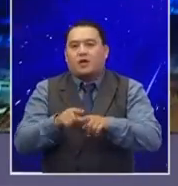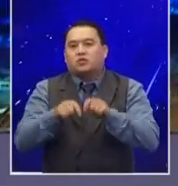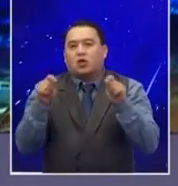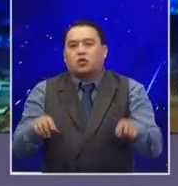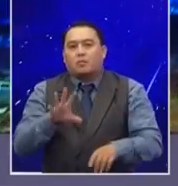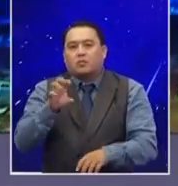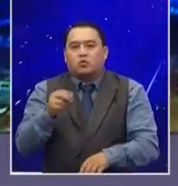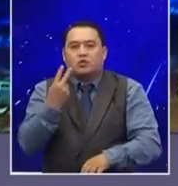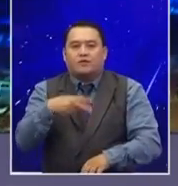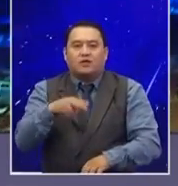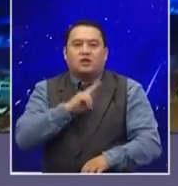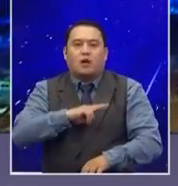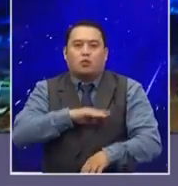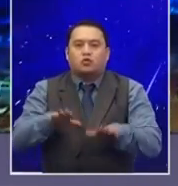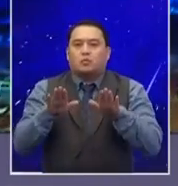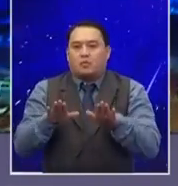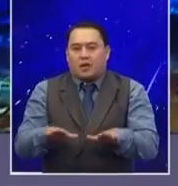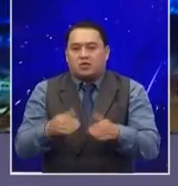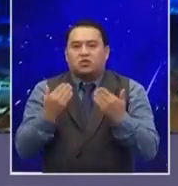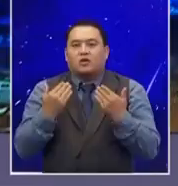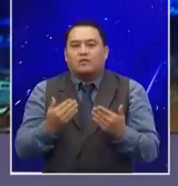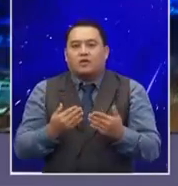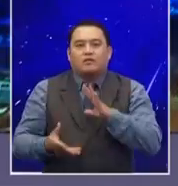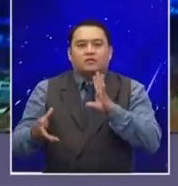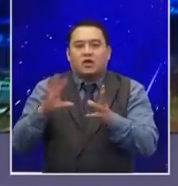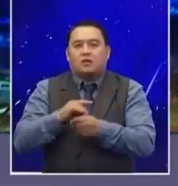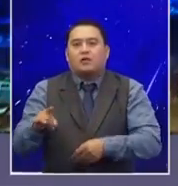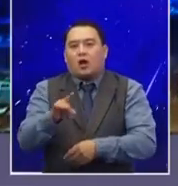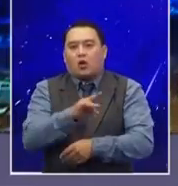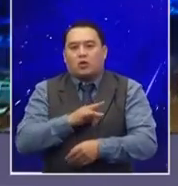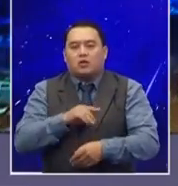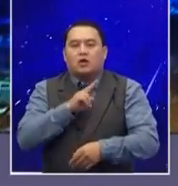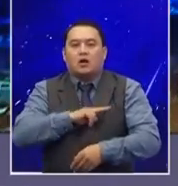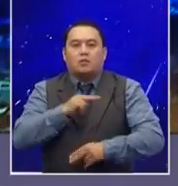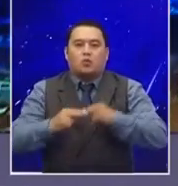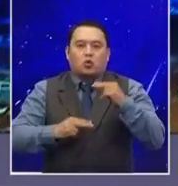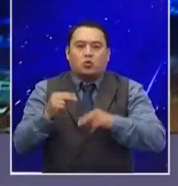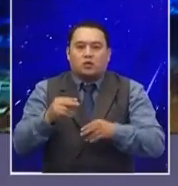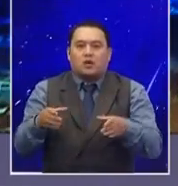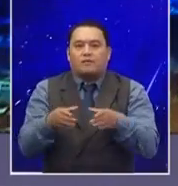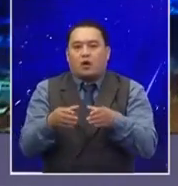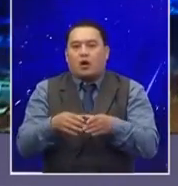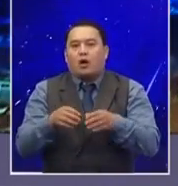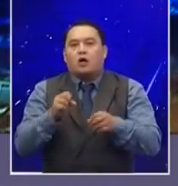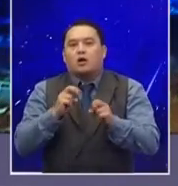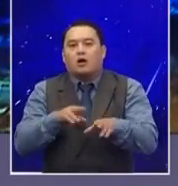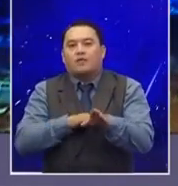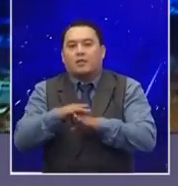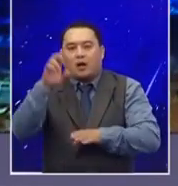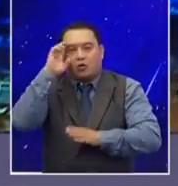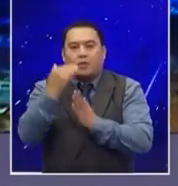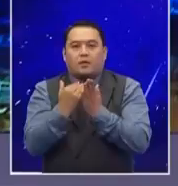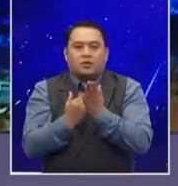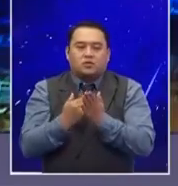более 520 рабочих мест. На данный момент в целом ряде районов кипят строительные работы. О том, как реализуется